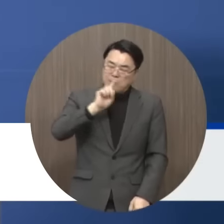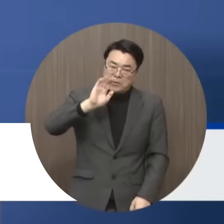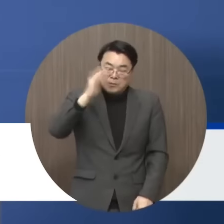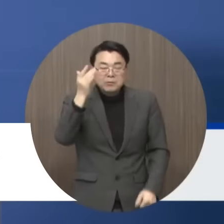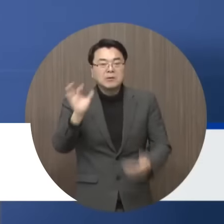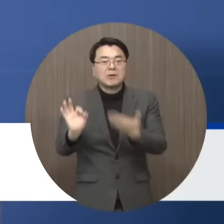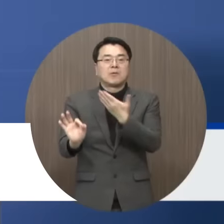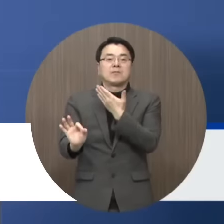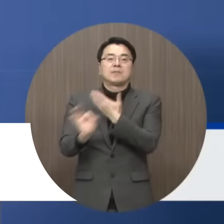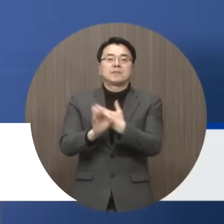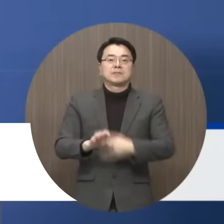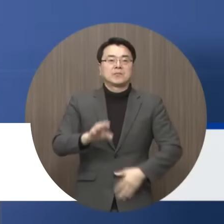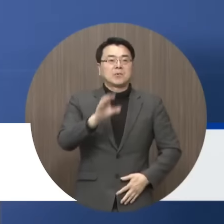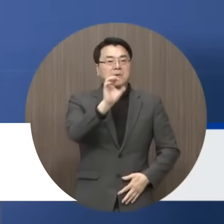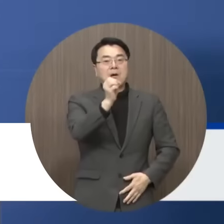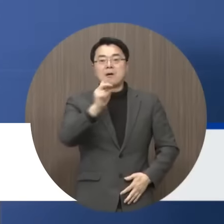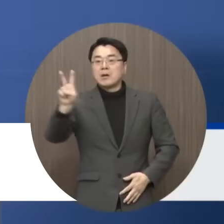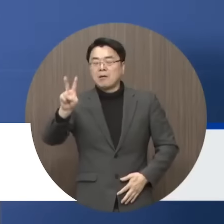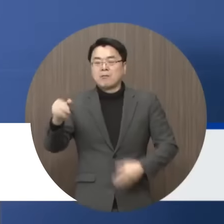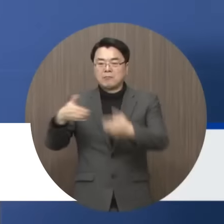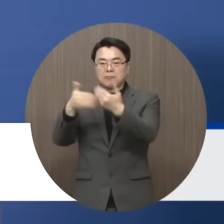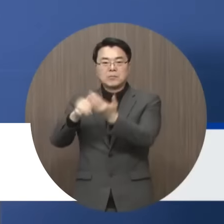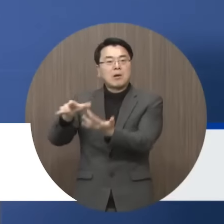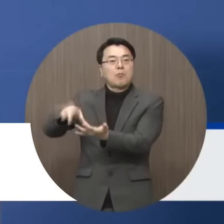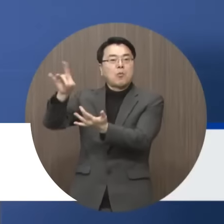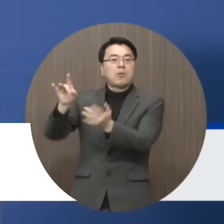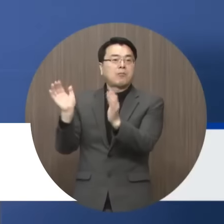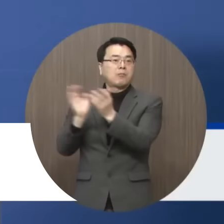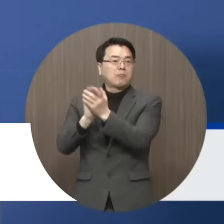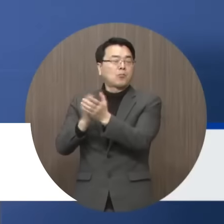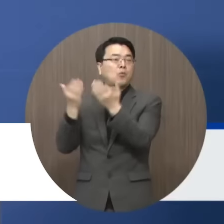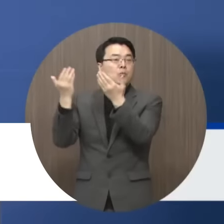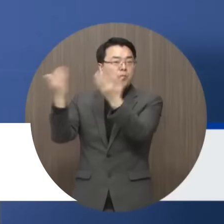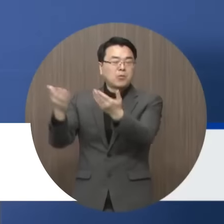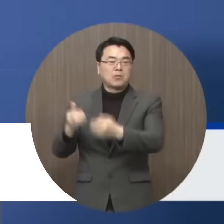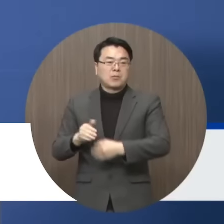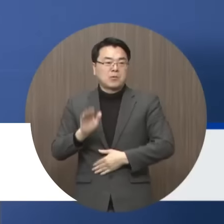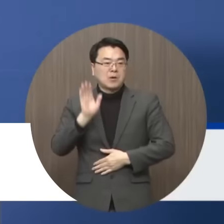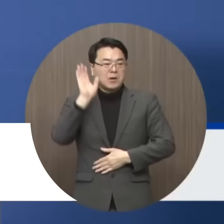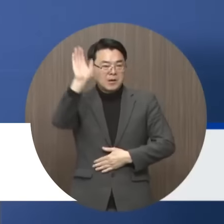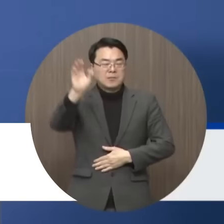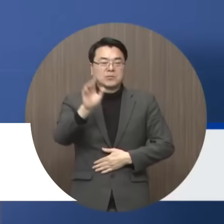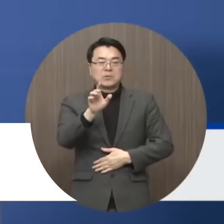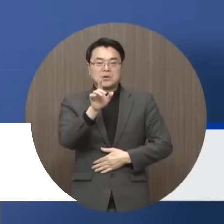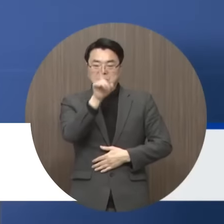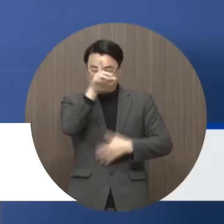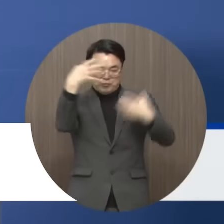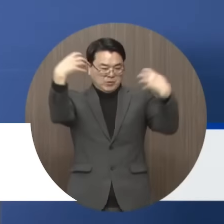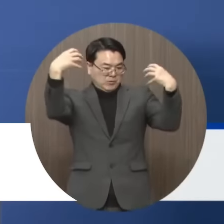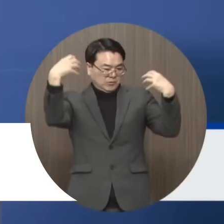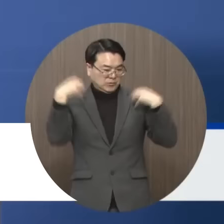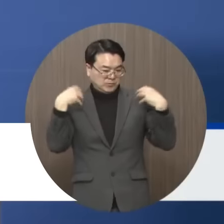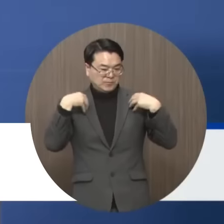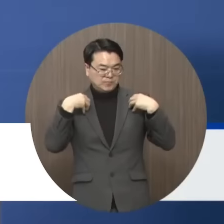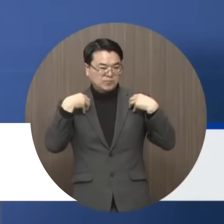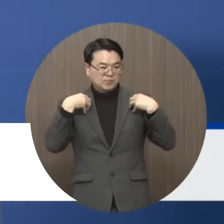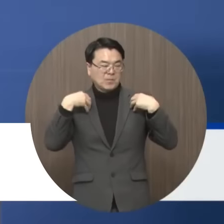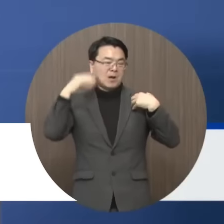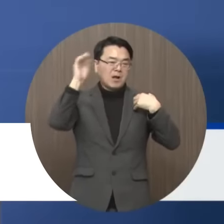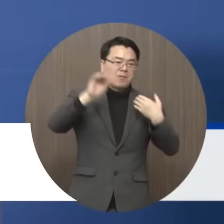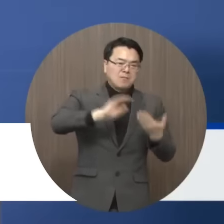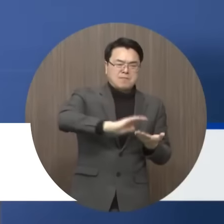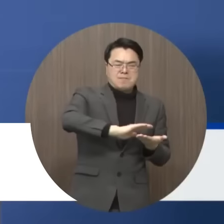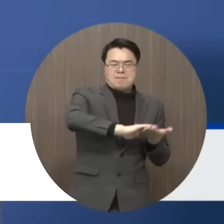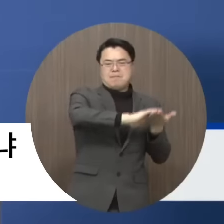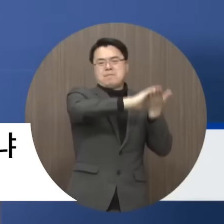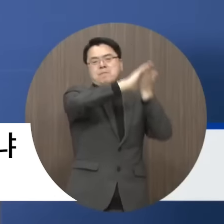나빠졌다면 야당을 선택해서 정부의 국정 이 대전환을